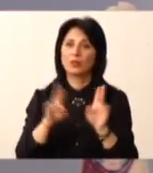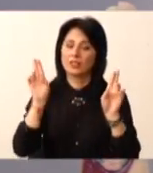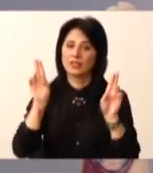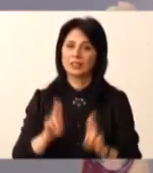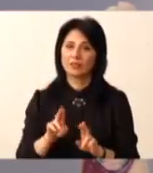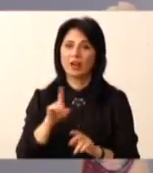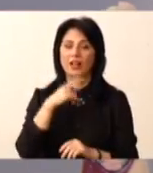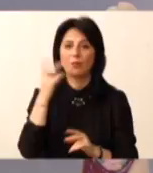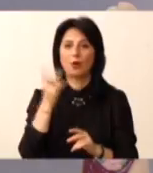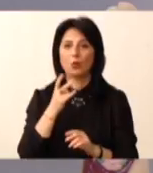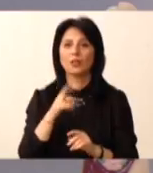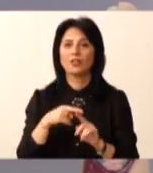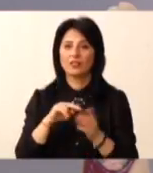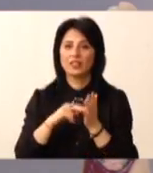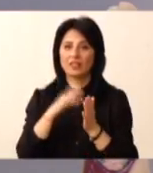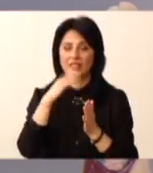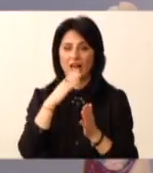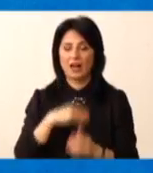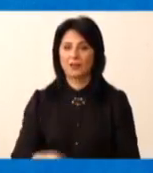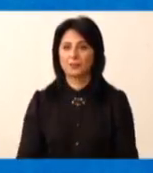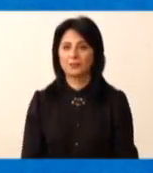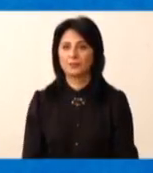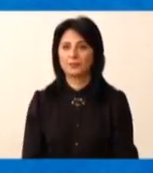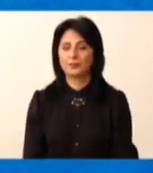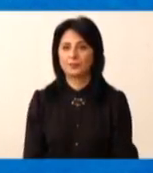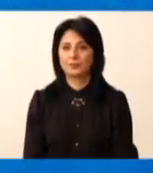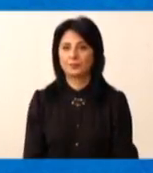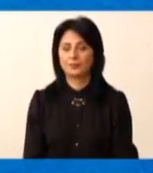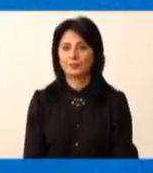წესები და რა თქმა უნდა დავზოგოთ წყალი.